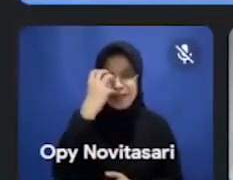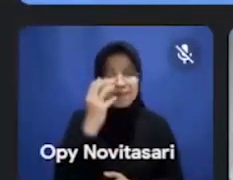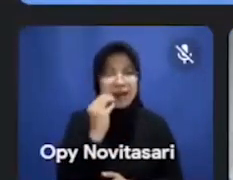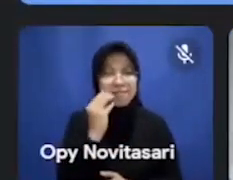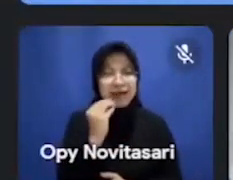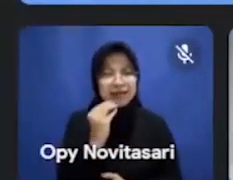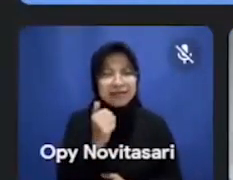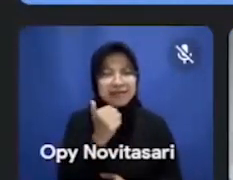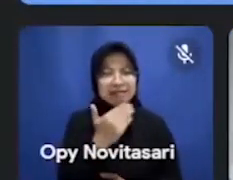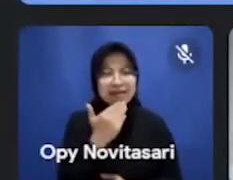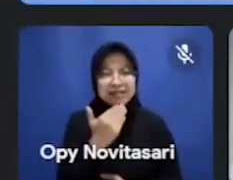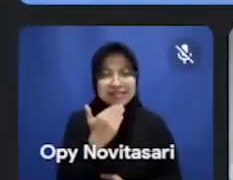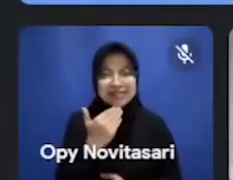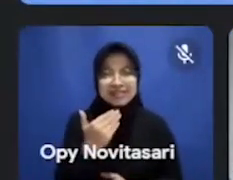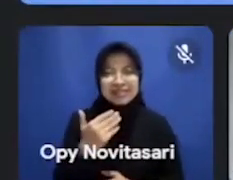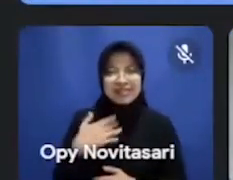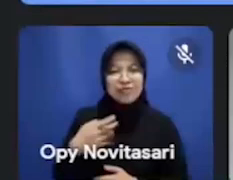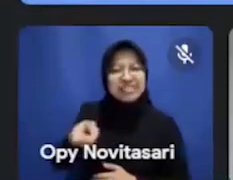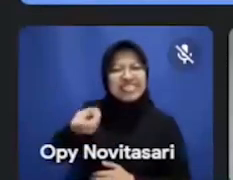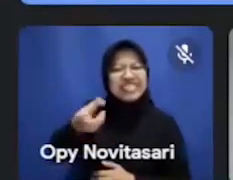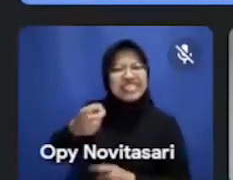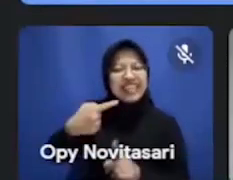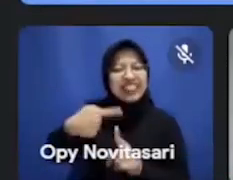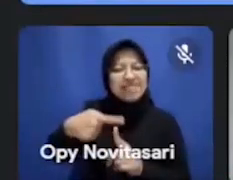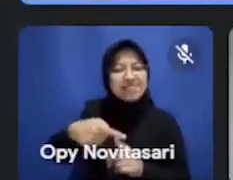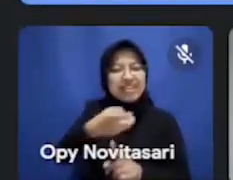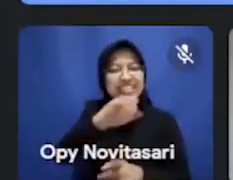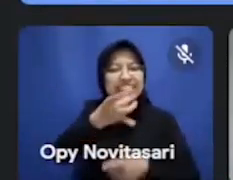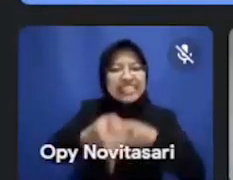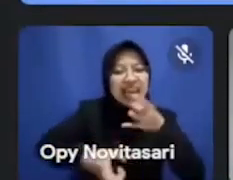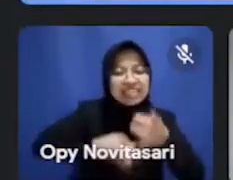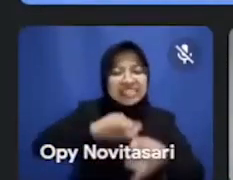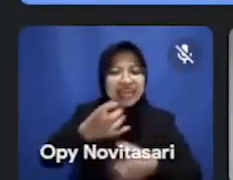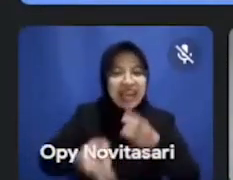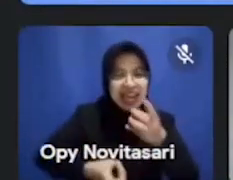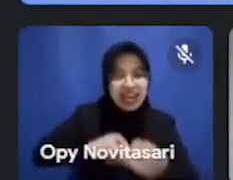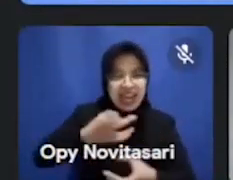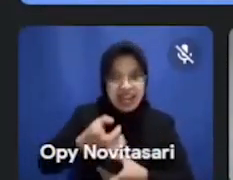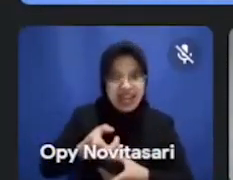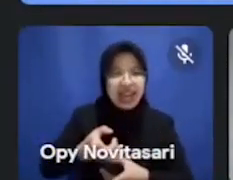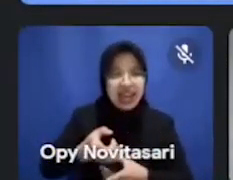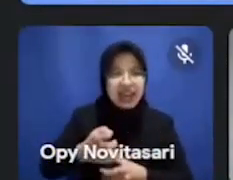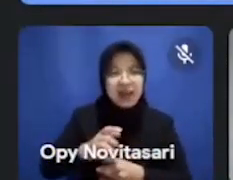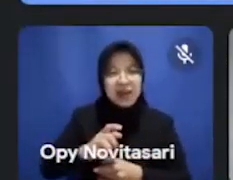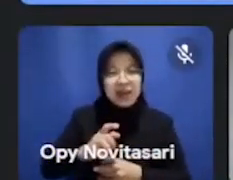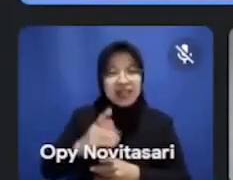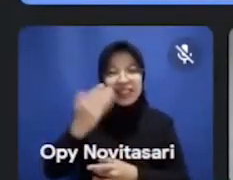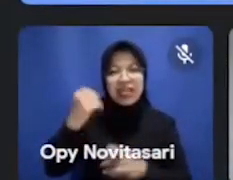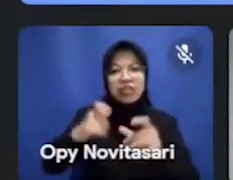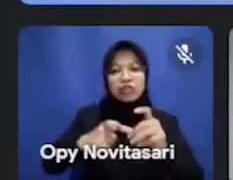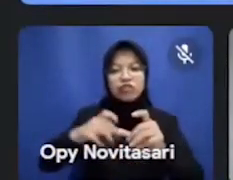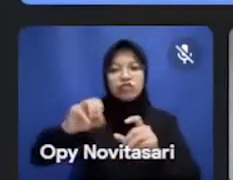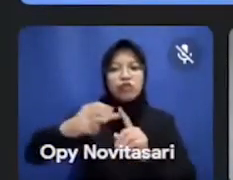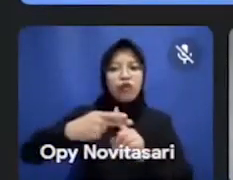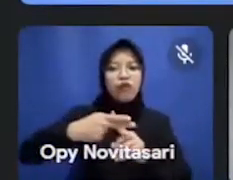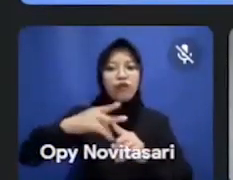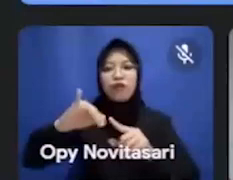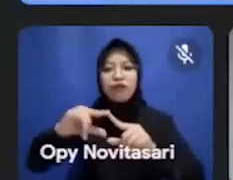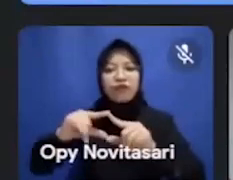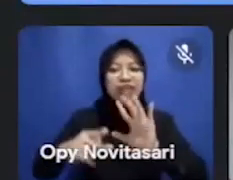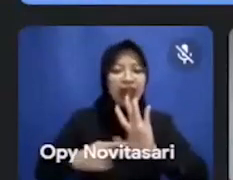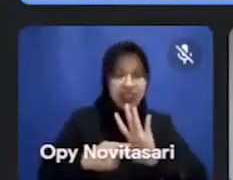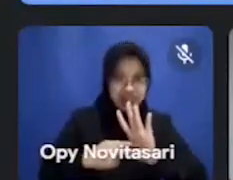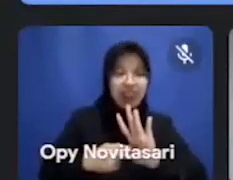ingin E menambahkan sedikit e untuk eh pertanyaan Sopian tadi dan juga bisa